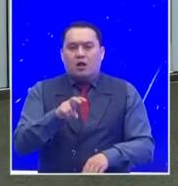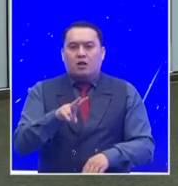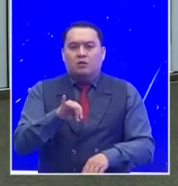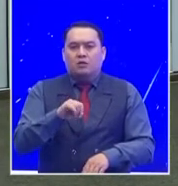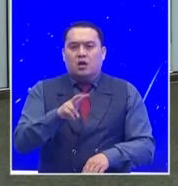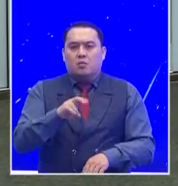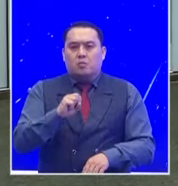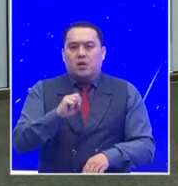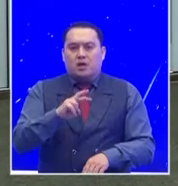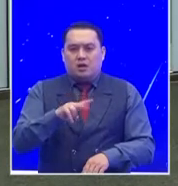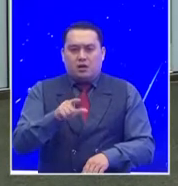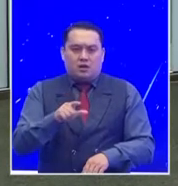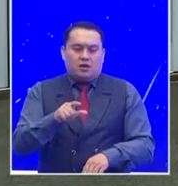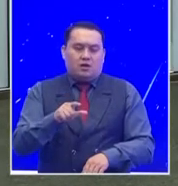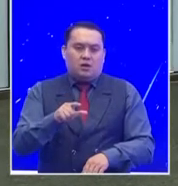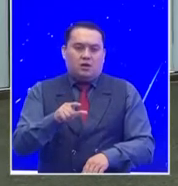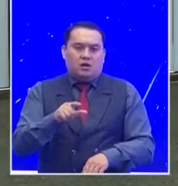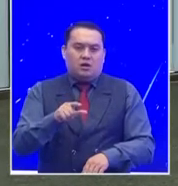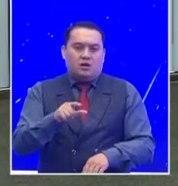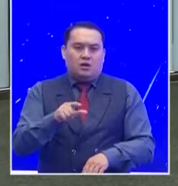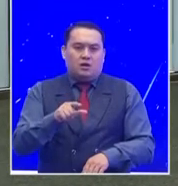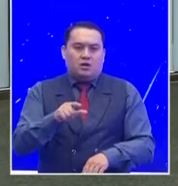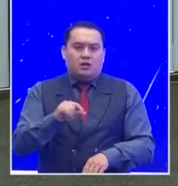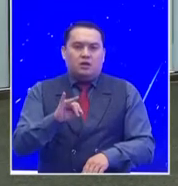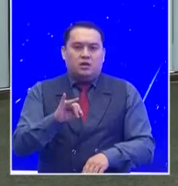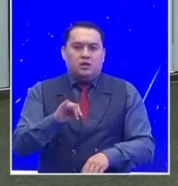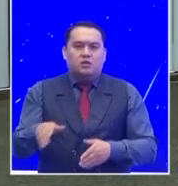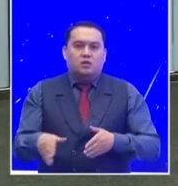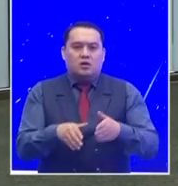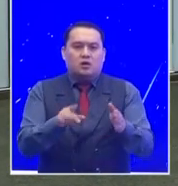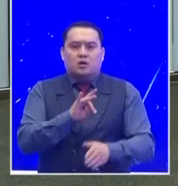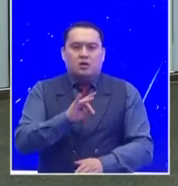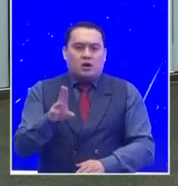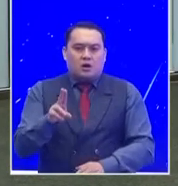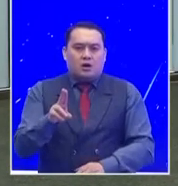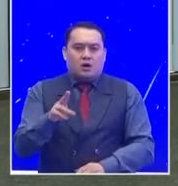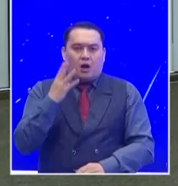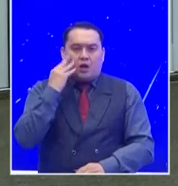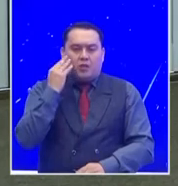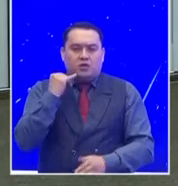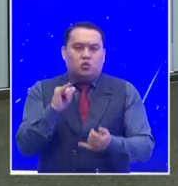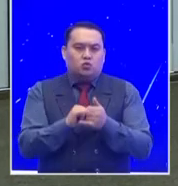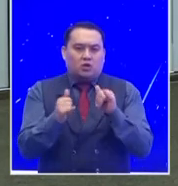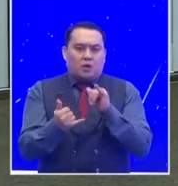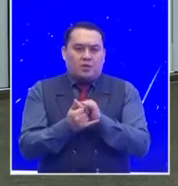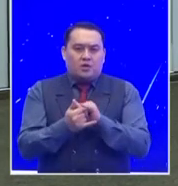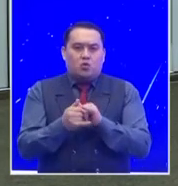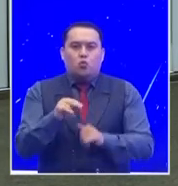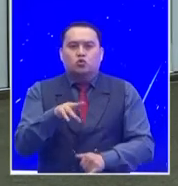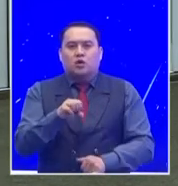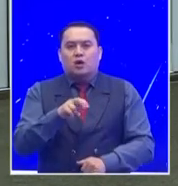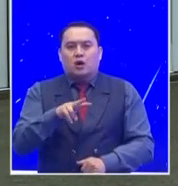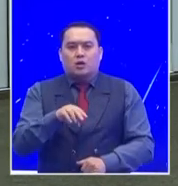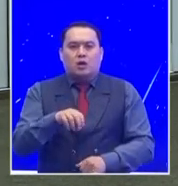Алтын-Емель, Көкпек, а также дороги республиканского значения Алматы-Өскемен, Учарал-Достық – одна